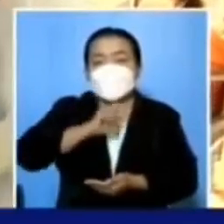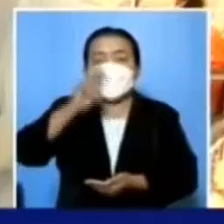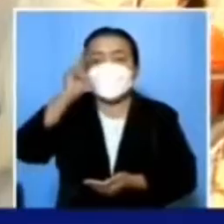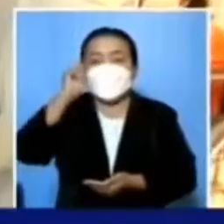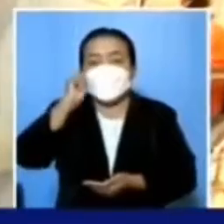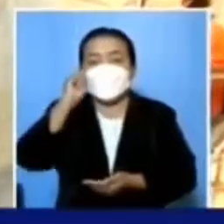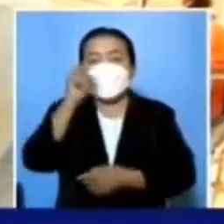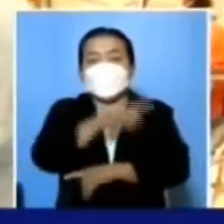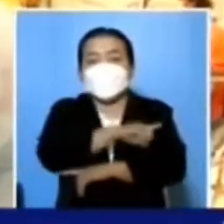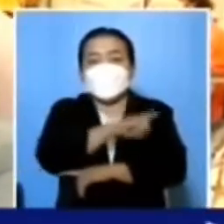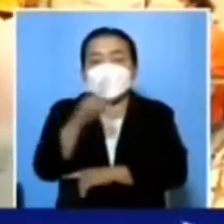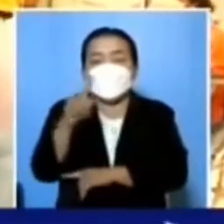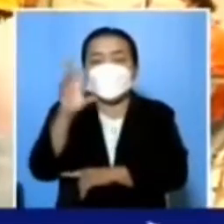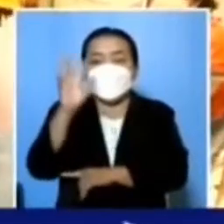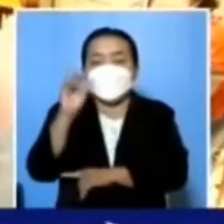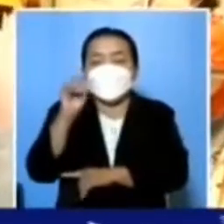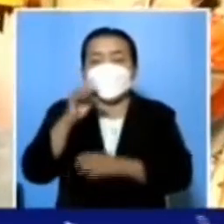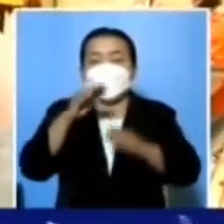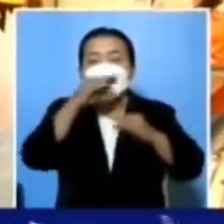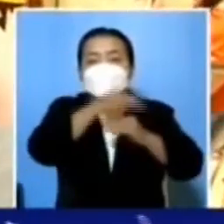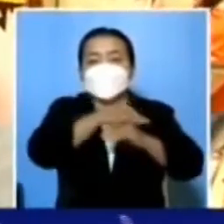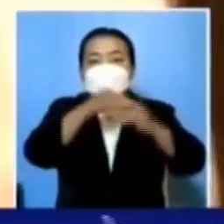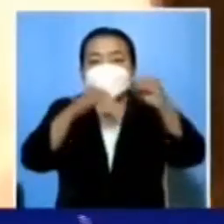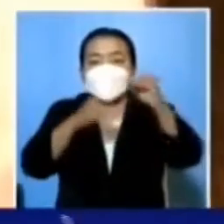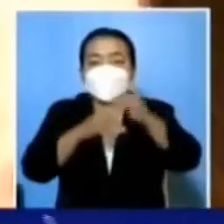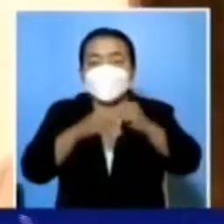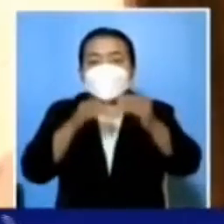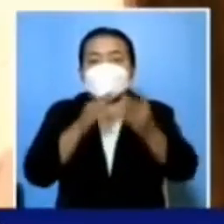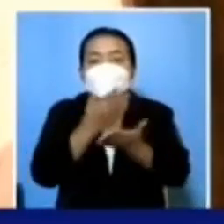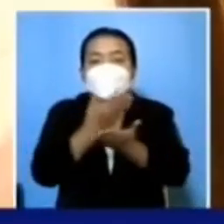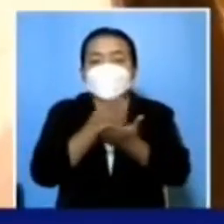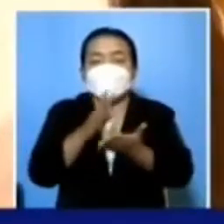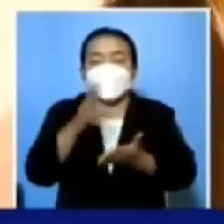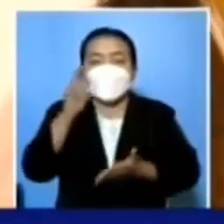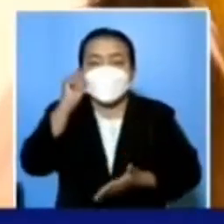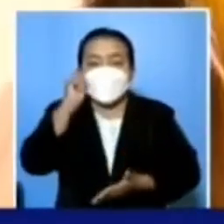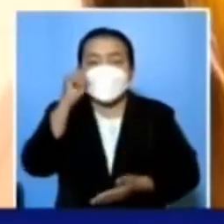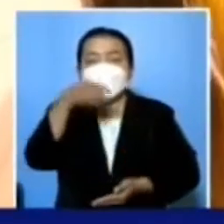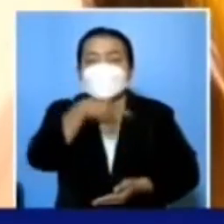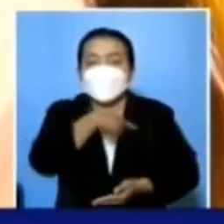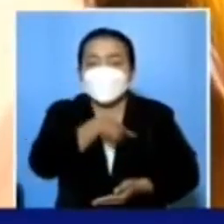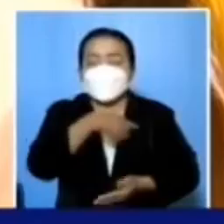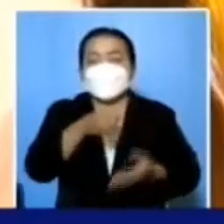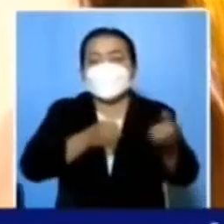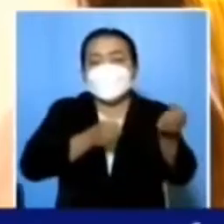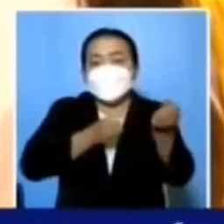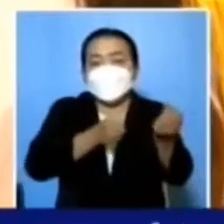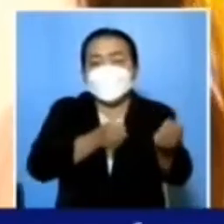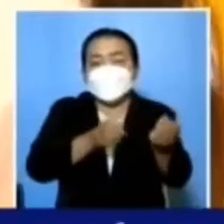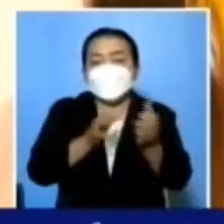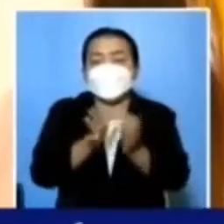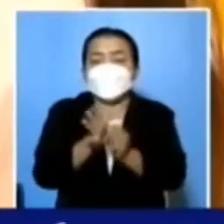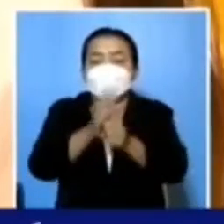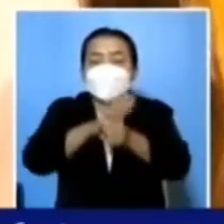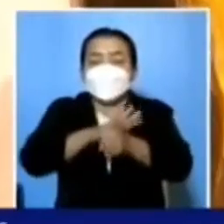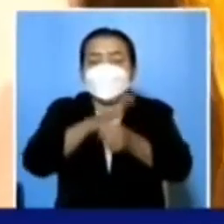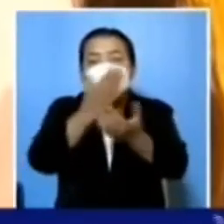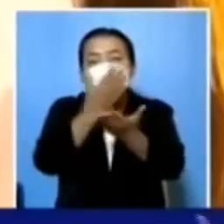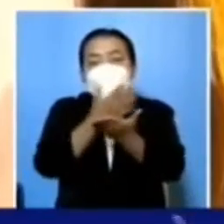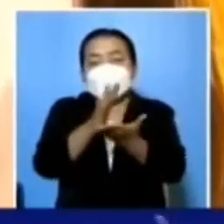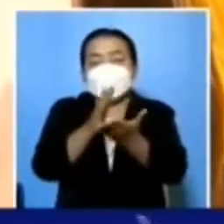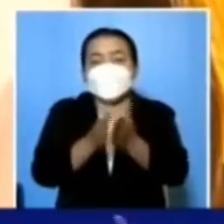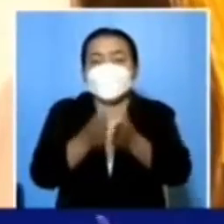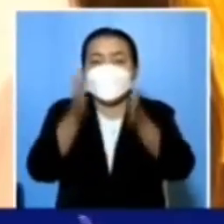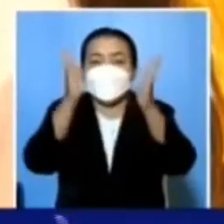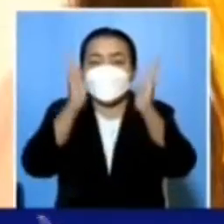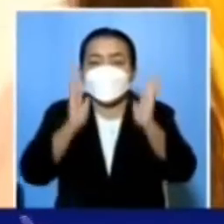ในโครงการปันน้ำใจสู้ภัยโควิชของจังหวัดลพบุรีให้กับเจ้าหน้าที่และบุคลากรทางการแพทย์ซึ่งปฏิบัติหน้าที่ให้บริการ